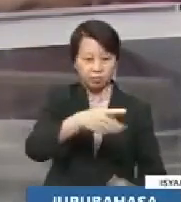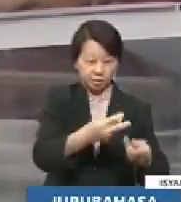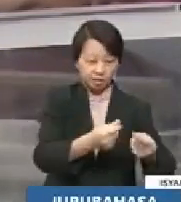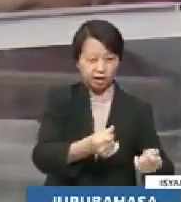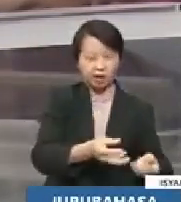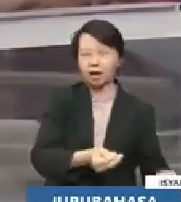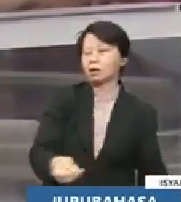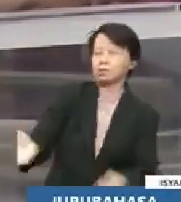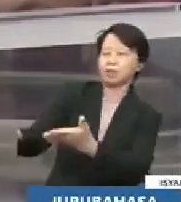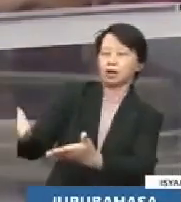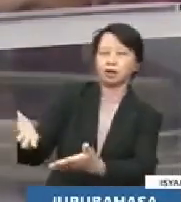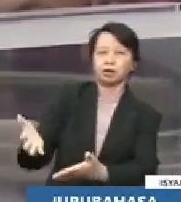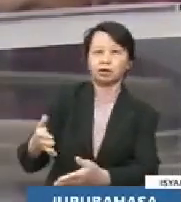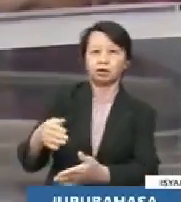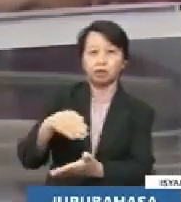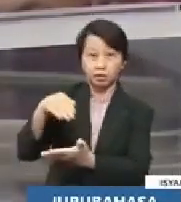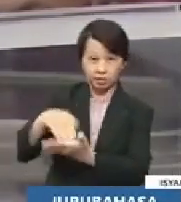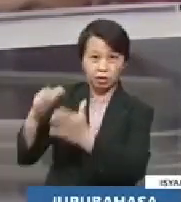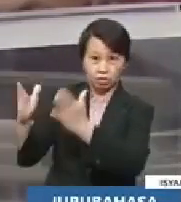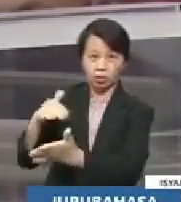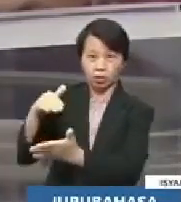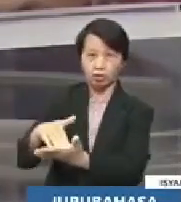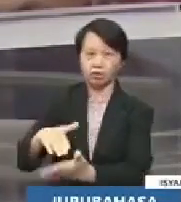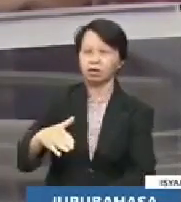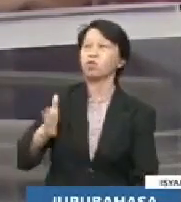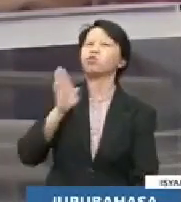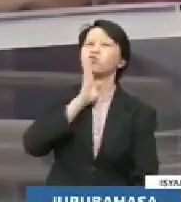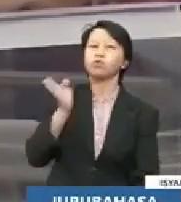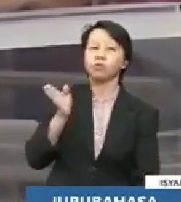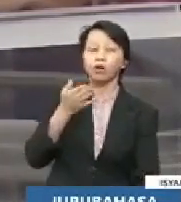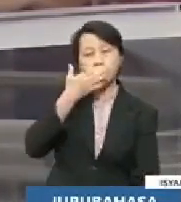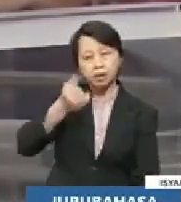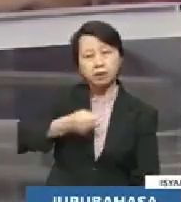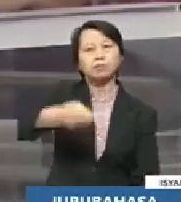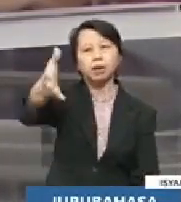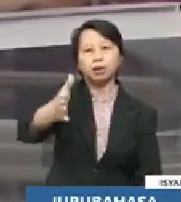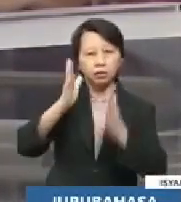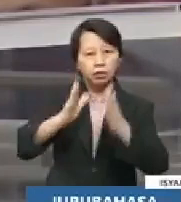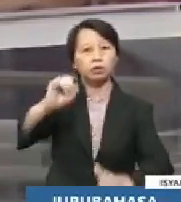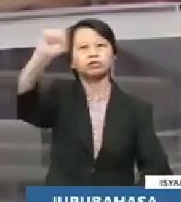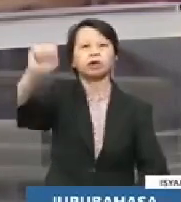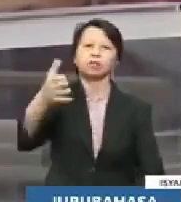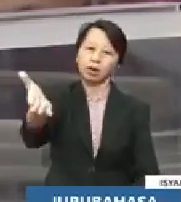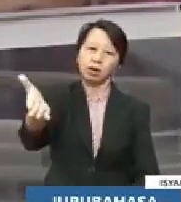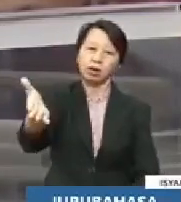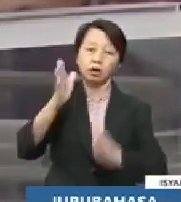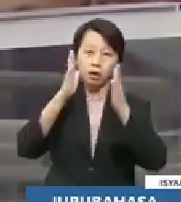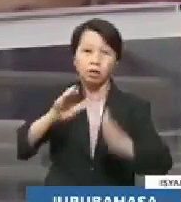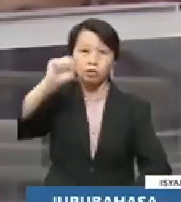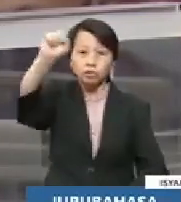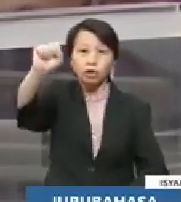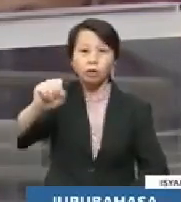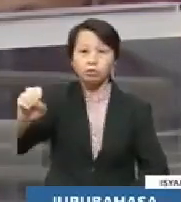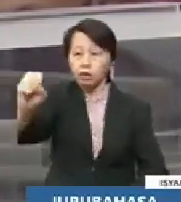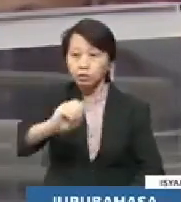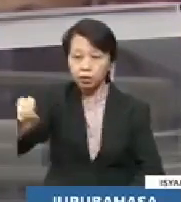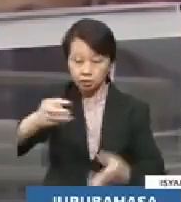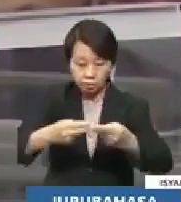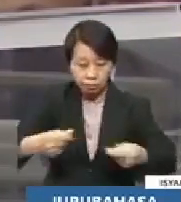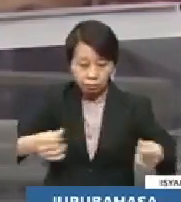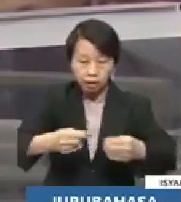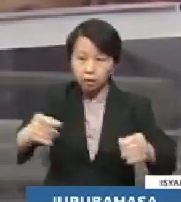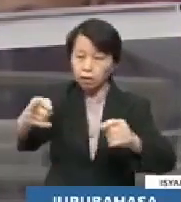menggadaikan Tanah ini adalah lebih baik kita bagikan kepada orang Sabah supaya orang-orang Sabah yang tidak ada